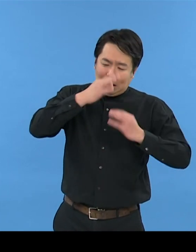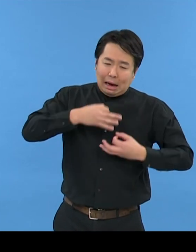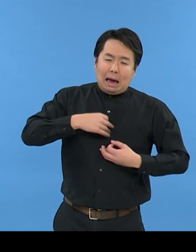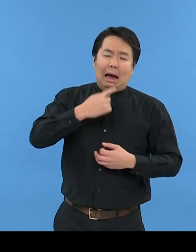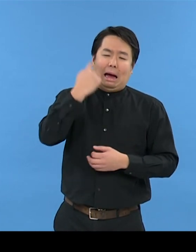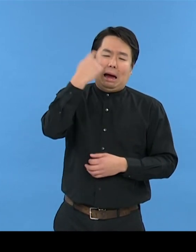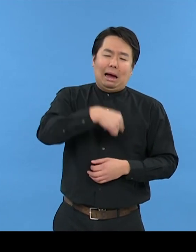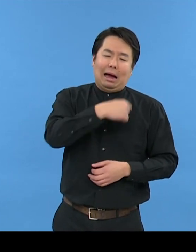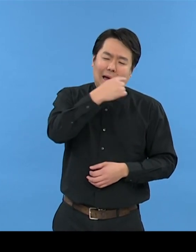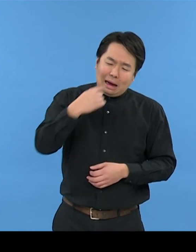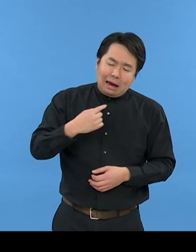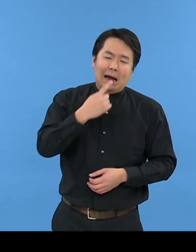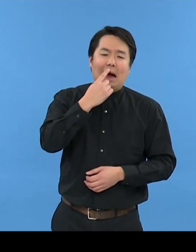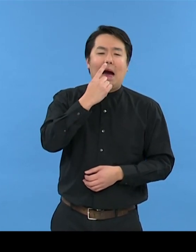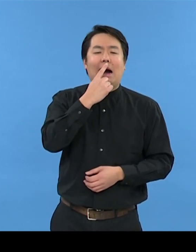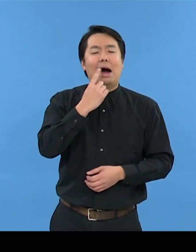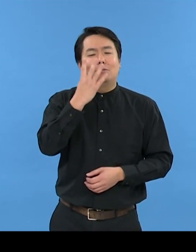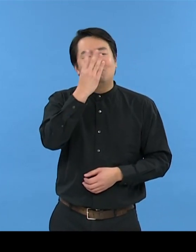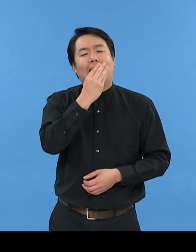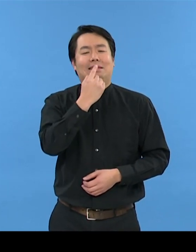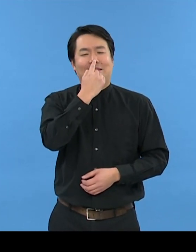に情けない思いです